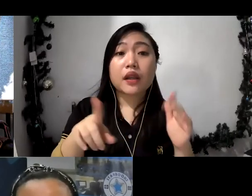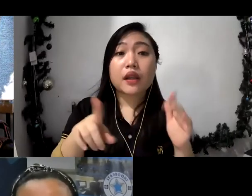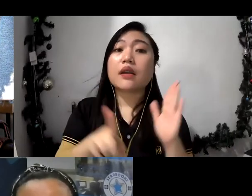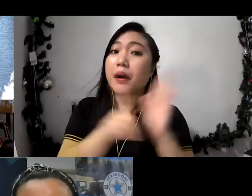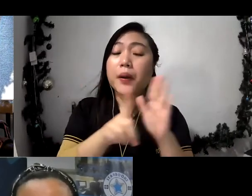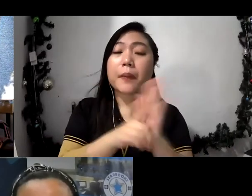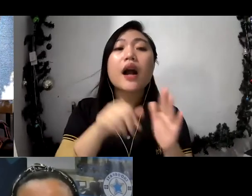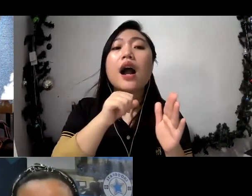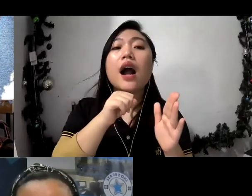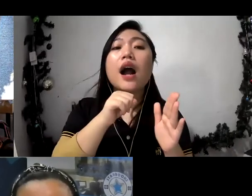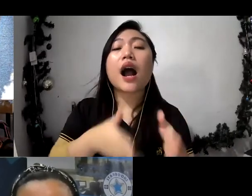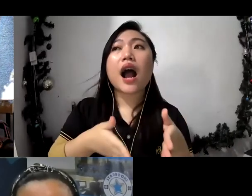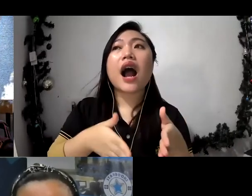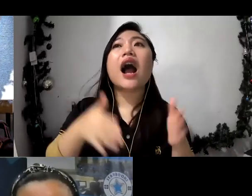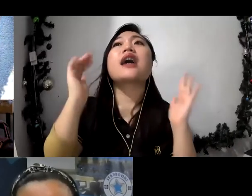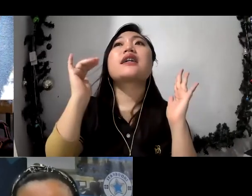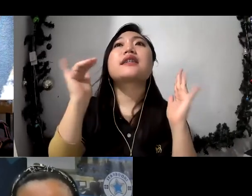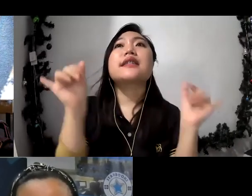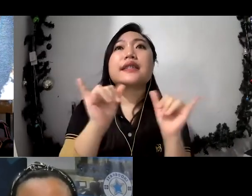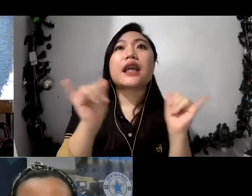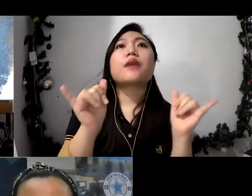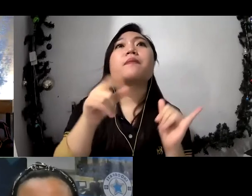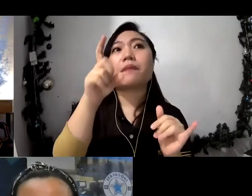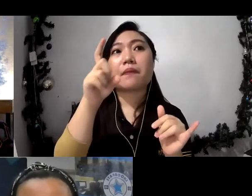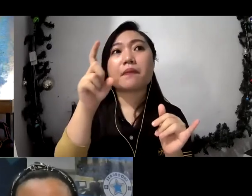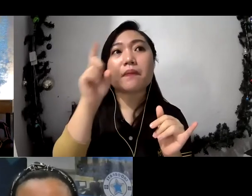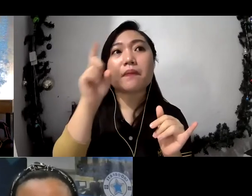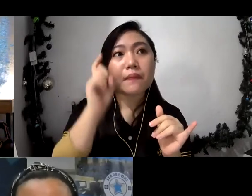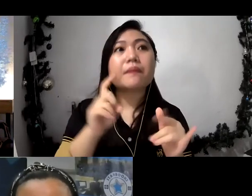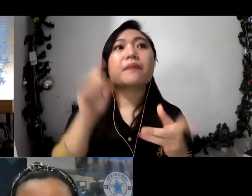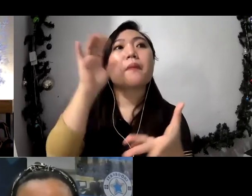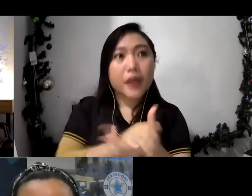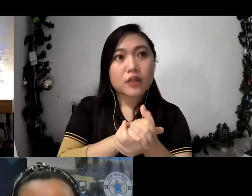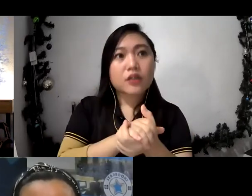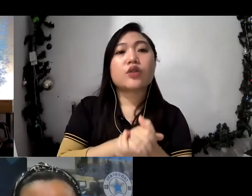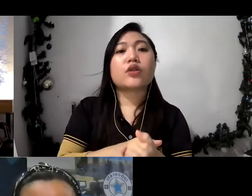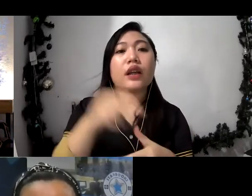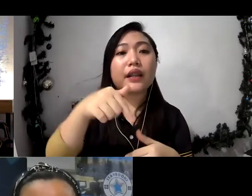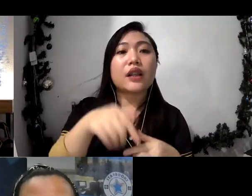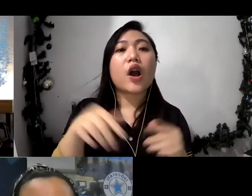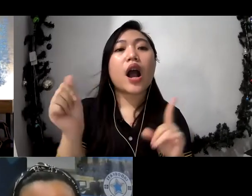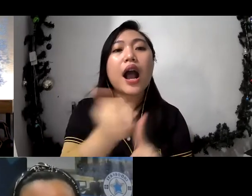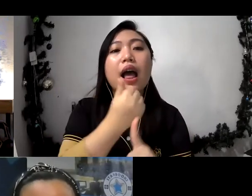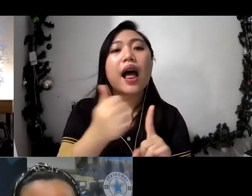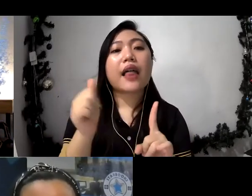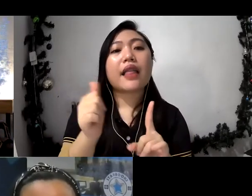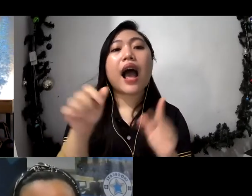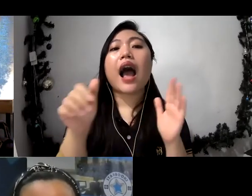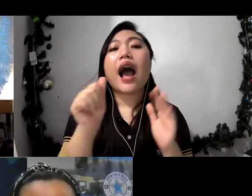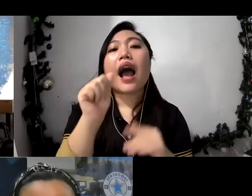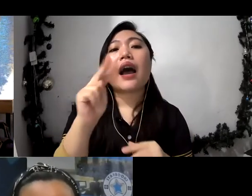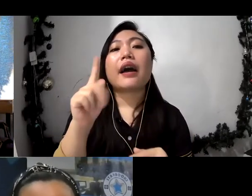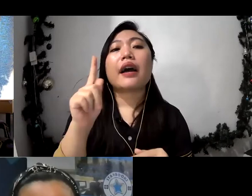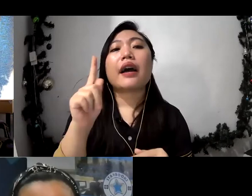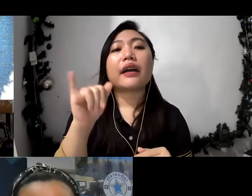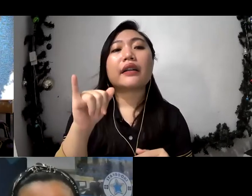Ang batas po natin ay based on heteronormativity. Kaya nga po may anti-bawsi tayo, di ba? Women and children. Halimbawa, kung